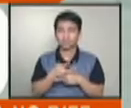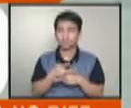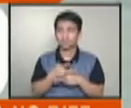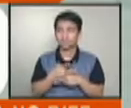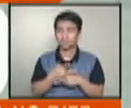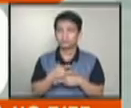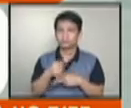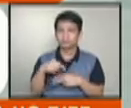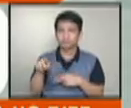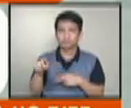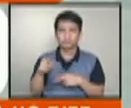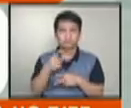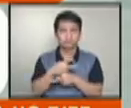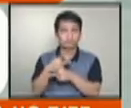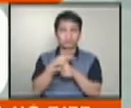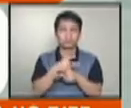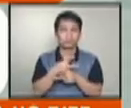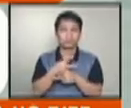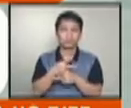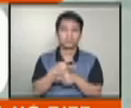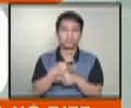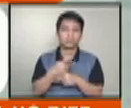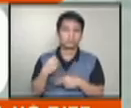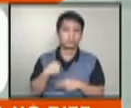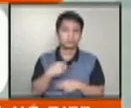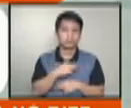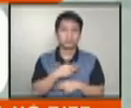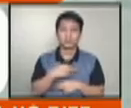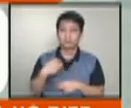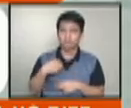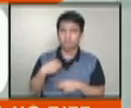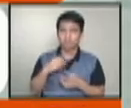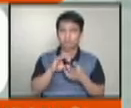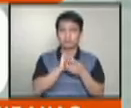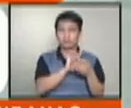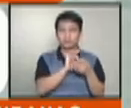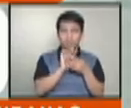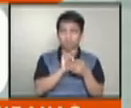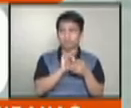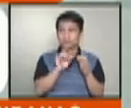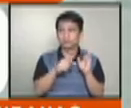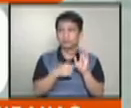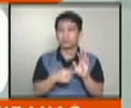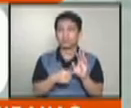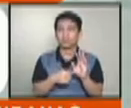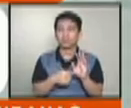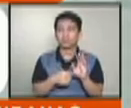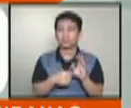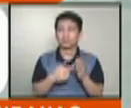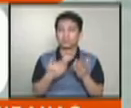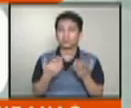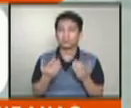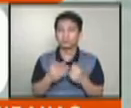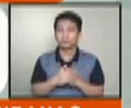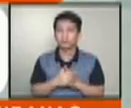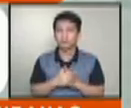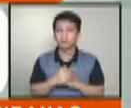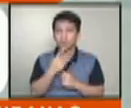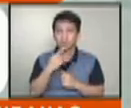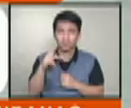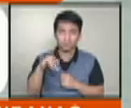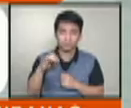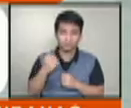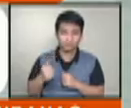around din po kami monitor po ng mga tao namin yan, sir, at nakipag-coordinate na po yung sector commander ko, si Police